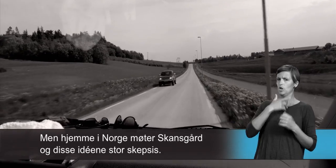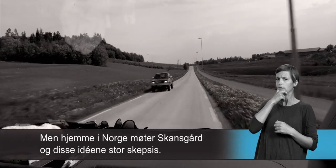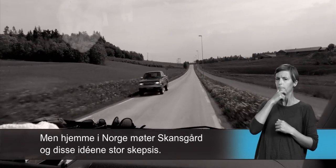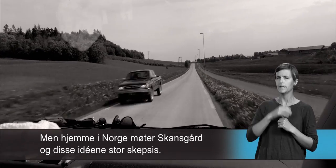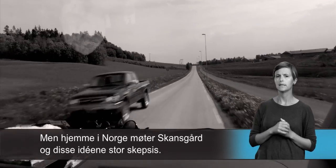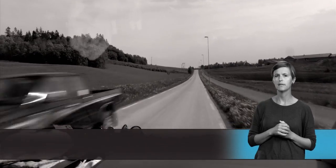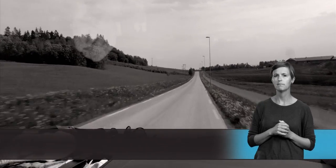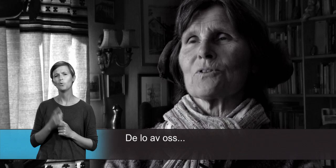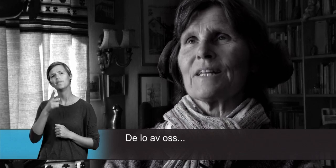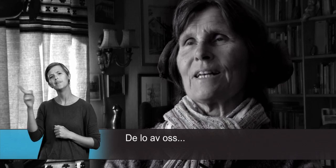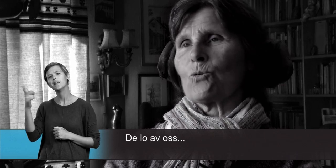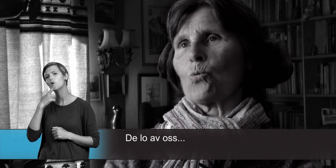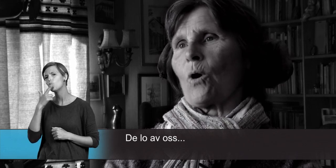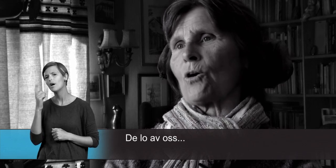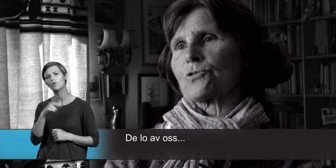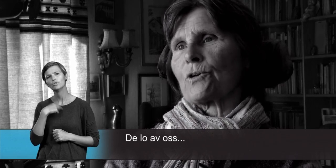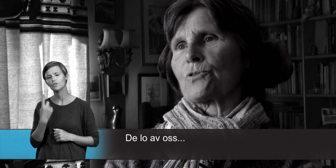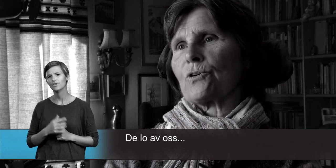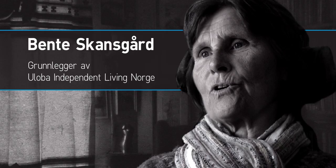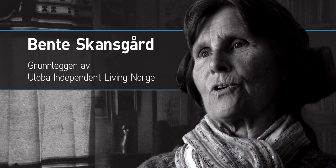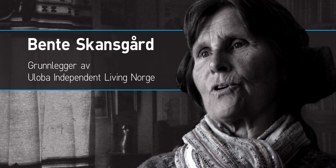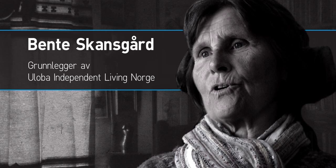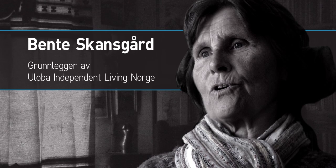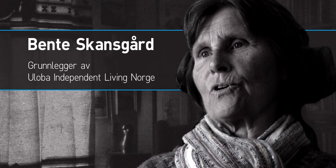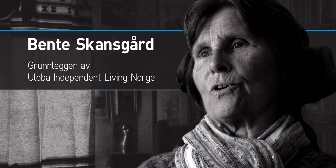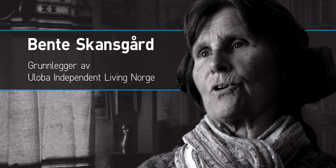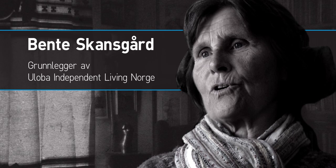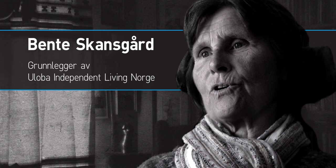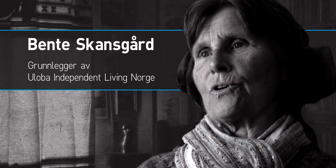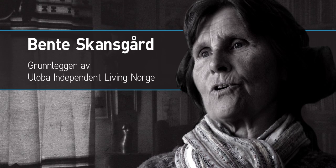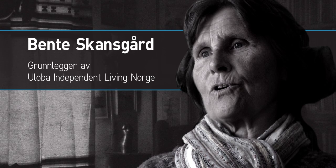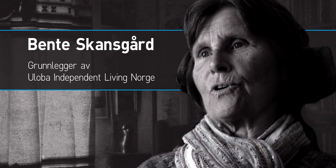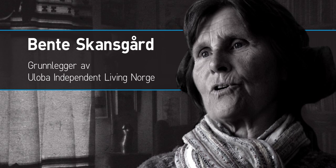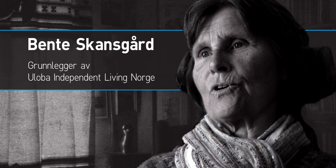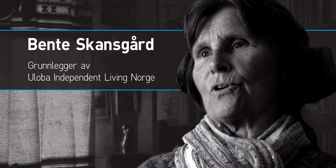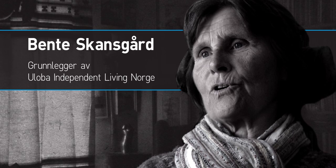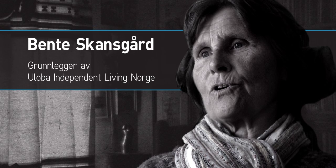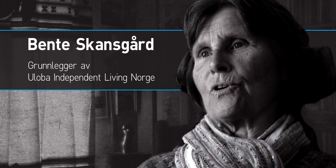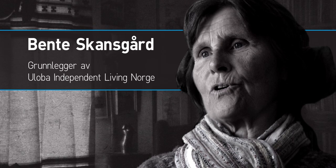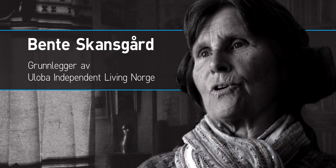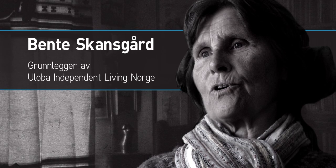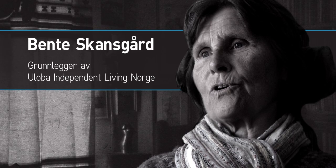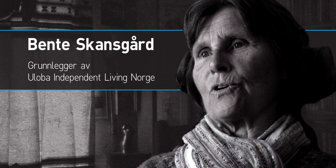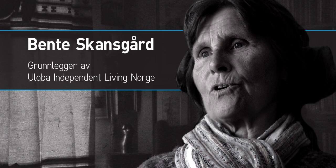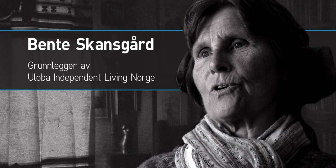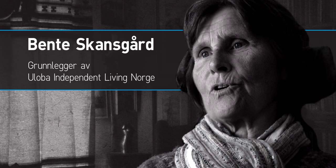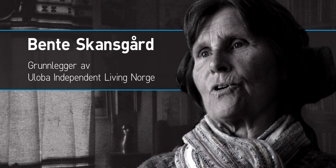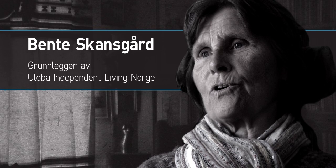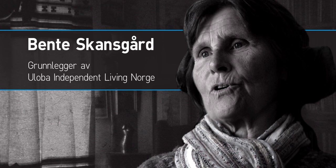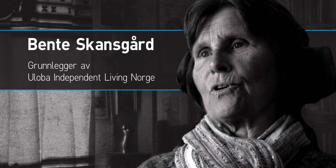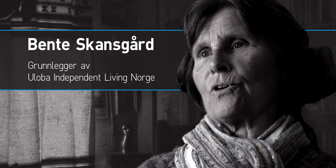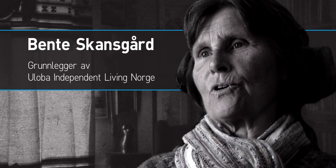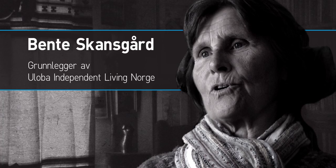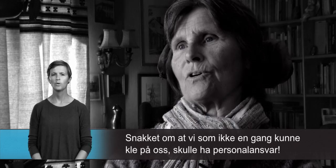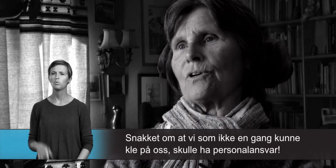stor skepsis. De lo av oss, vet du. Bente Skansgaard, grunnlegger av Uloba Independent Living